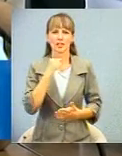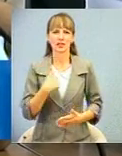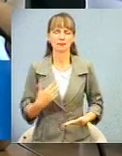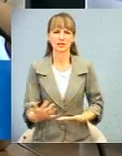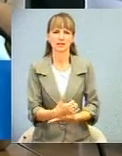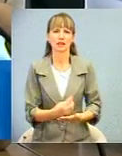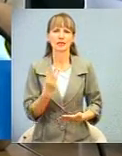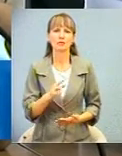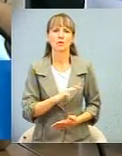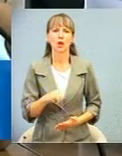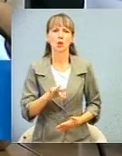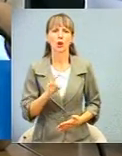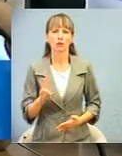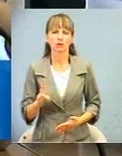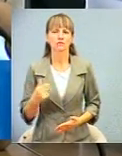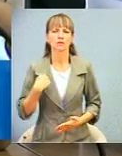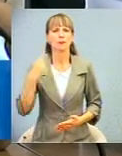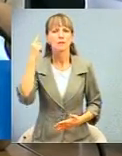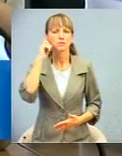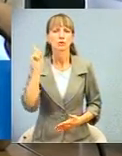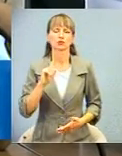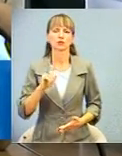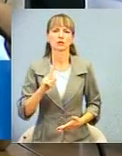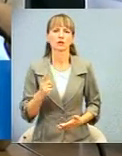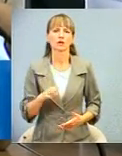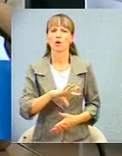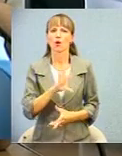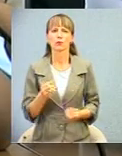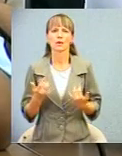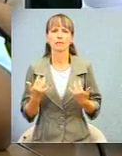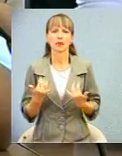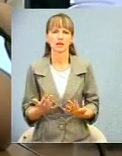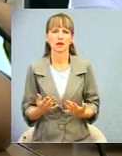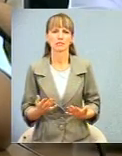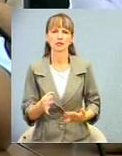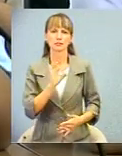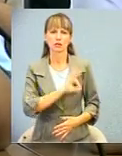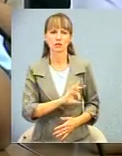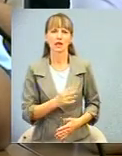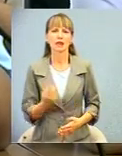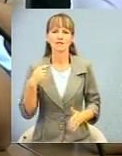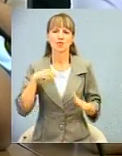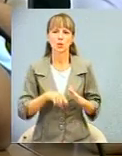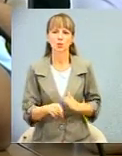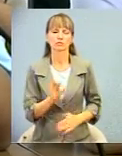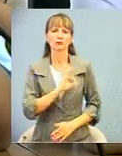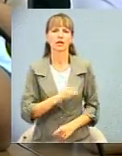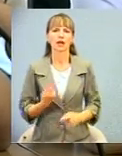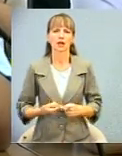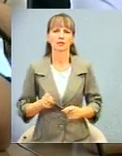зібрати 3 мільйони тонн, розуміємо, що загальна потреба споживання для внутрішнього споживання